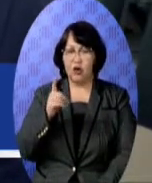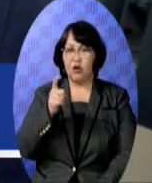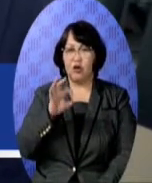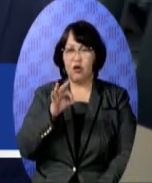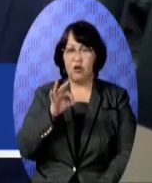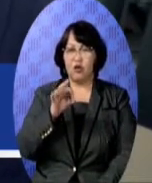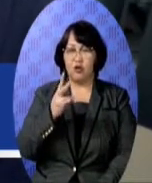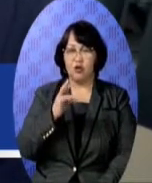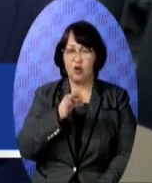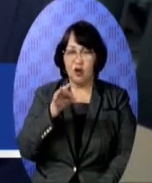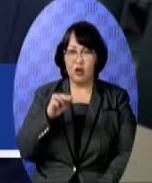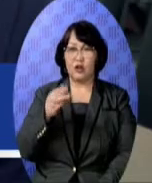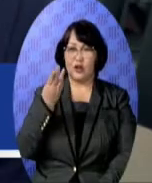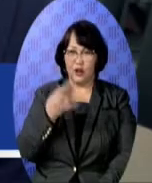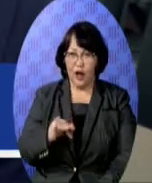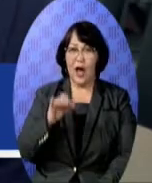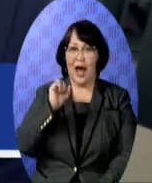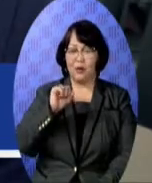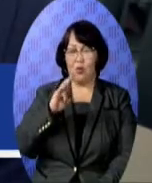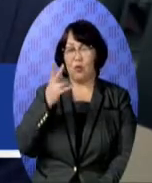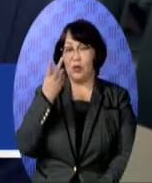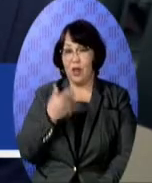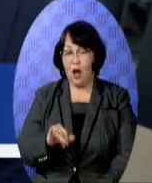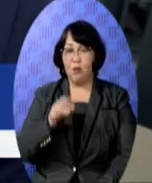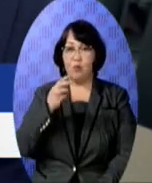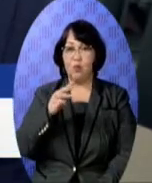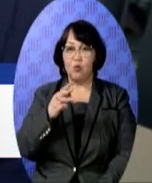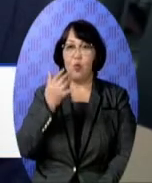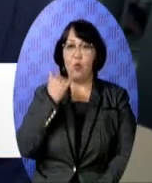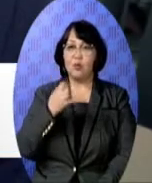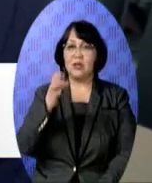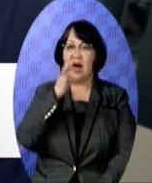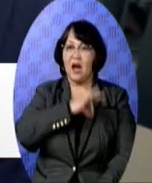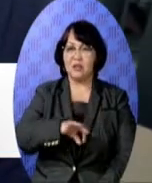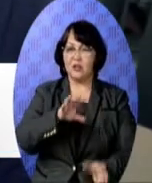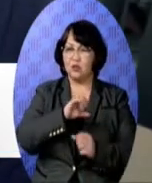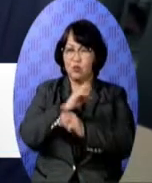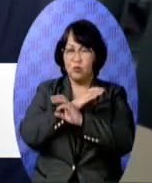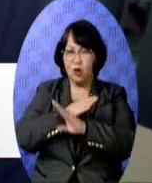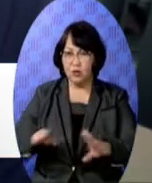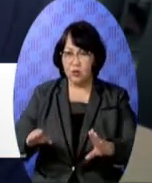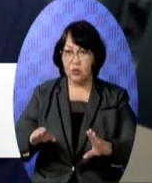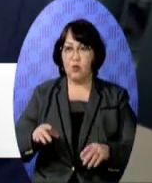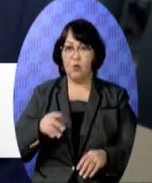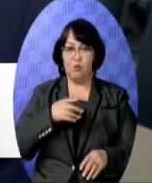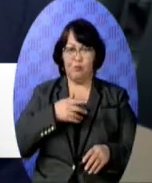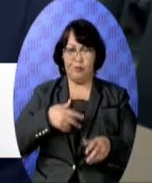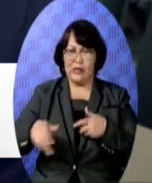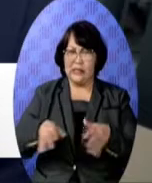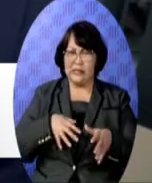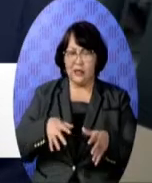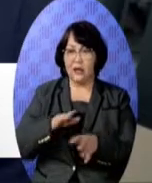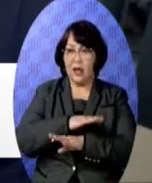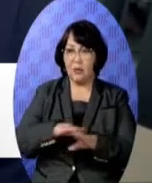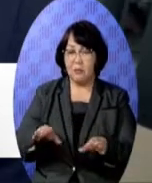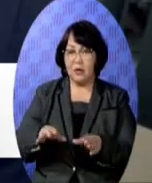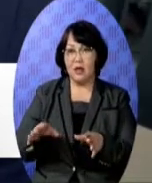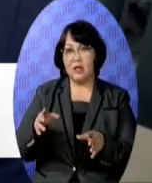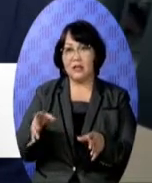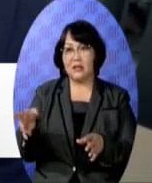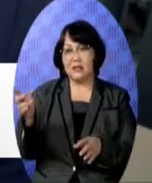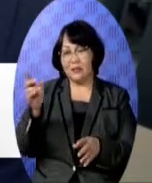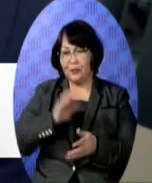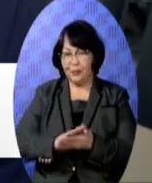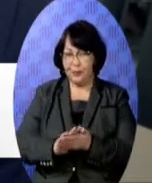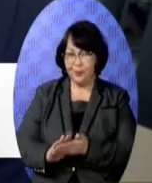уурхайн албаралтанд ашиглаж байгаа мөнгө усны хэрэглээг бууруулах, өнөөдрийн хүртэл бохирдсан талбай байгаа бол тэрийг нүхэн сэргээг сармжуулах,